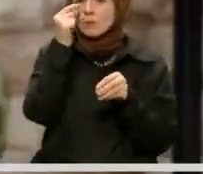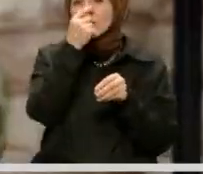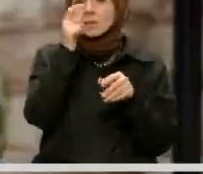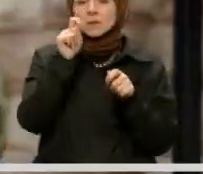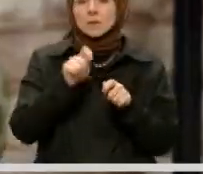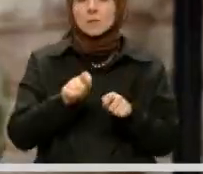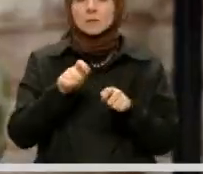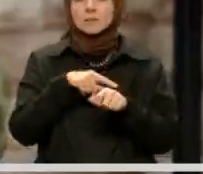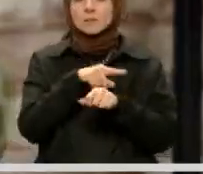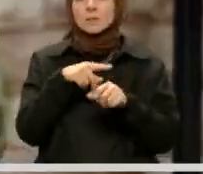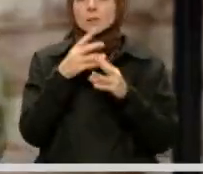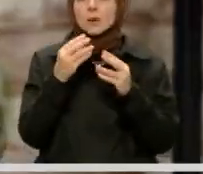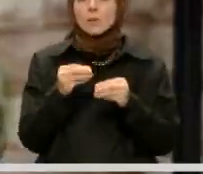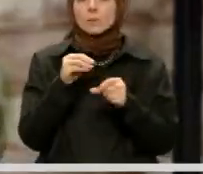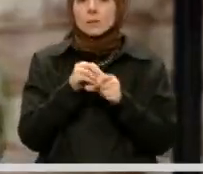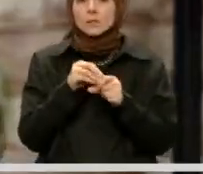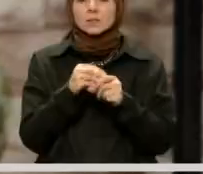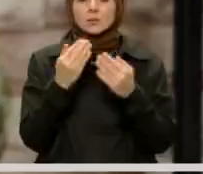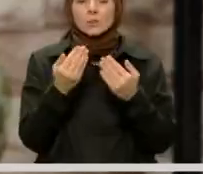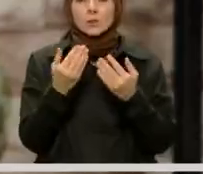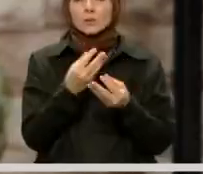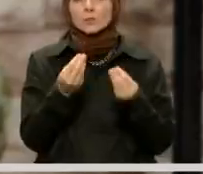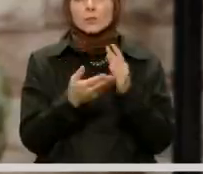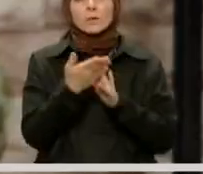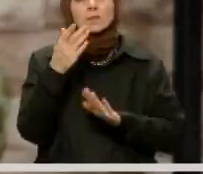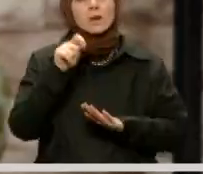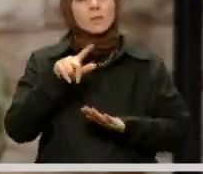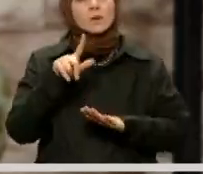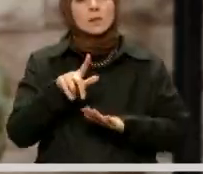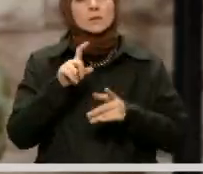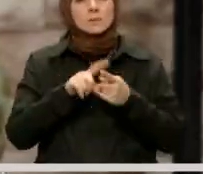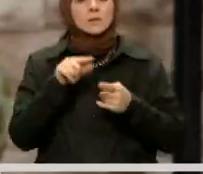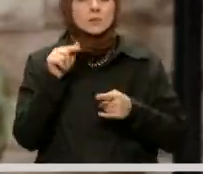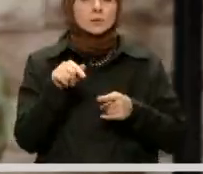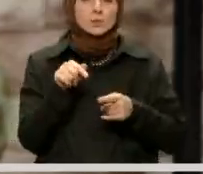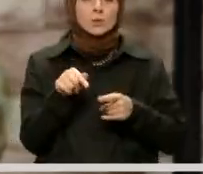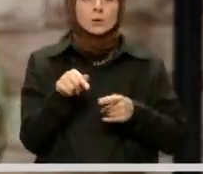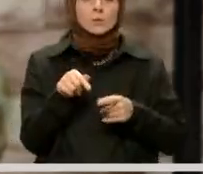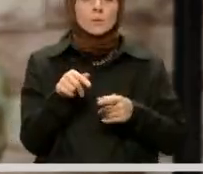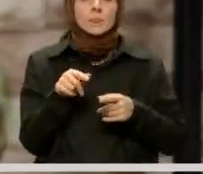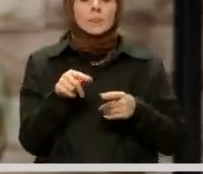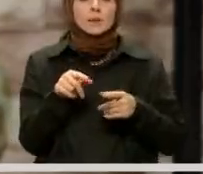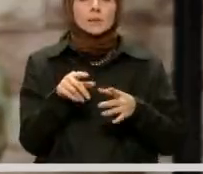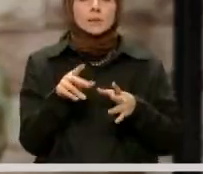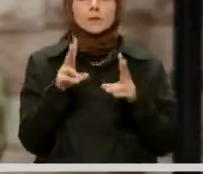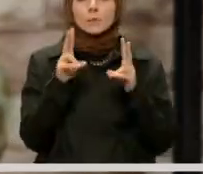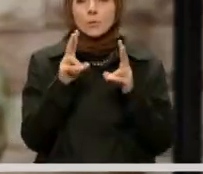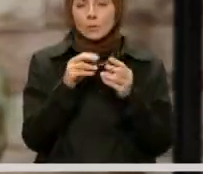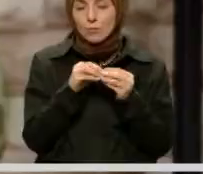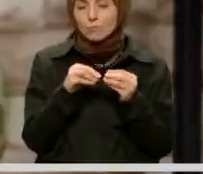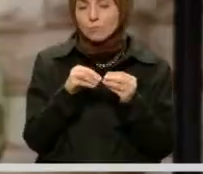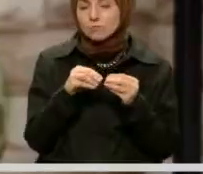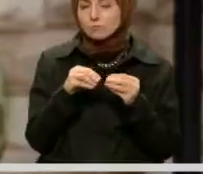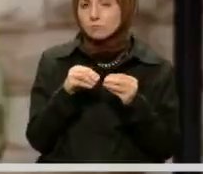için duaları, istiğfarları bol bol yapmak gerekiyor. Ve şu hadiseyle aslında